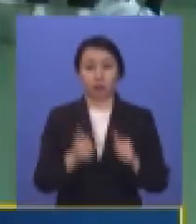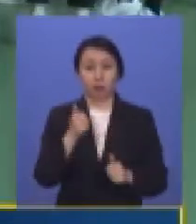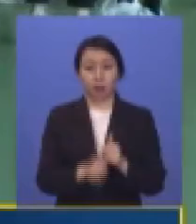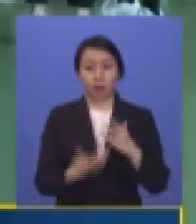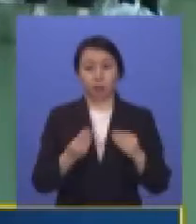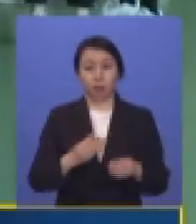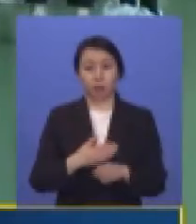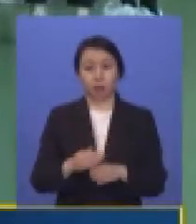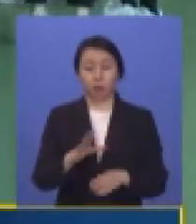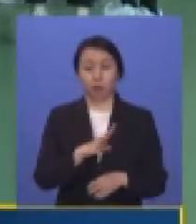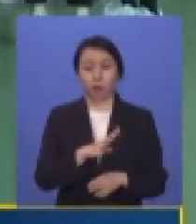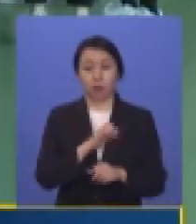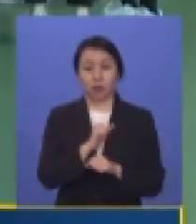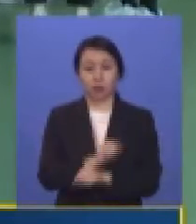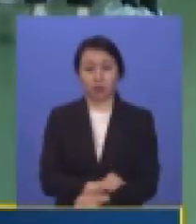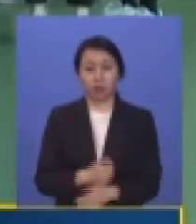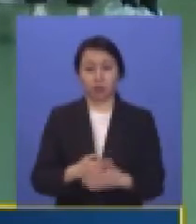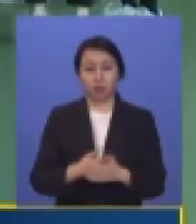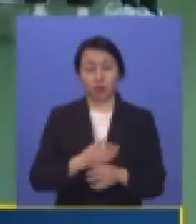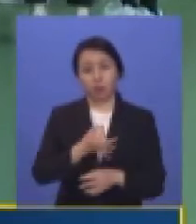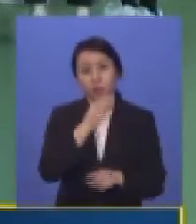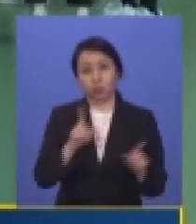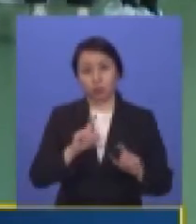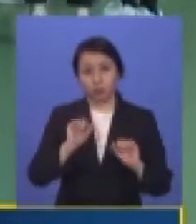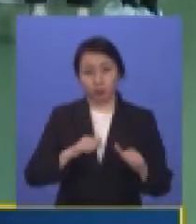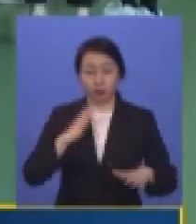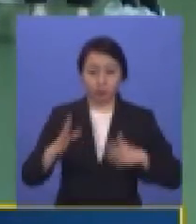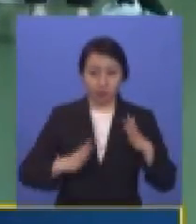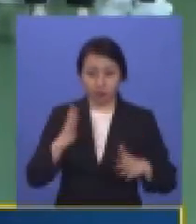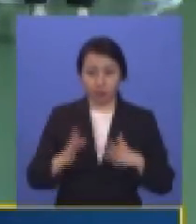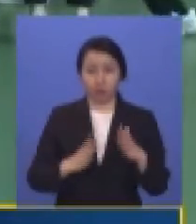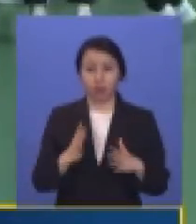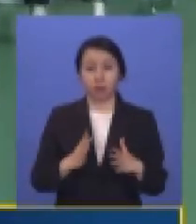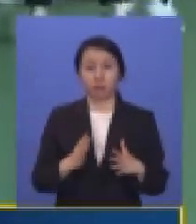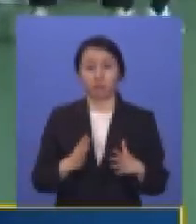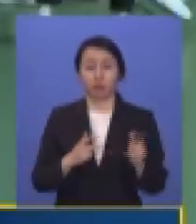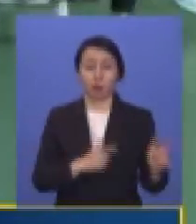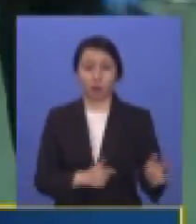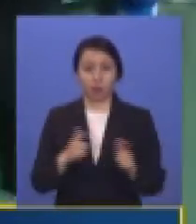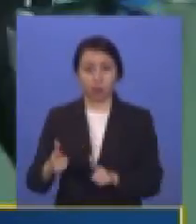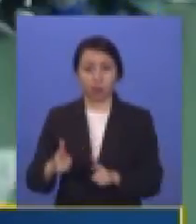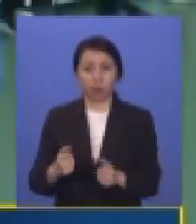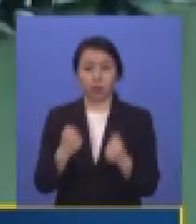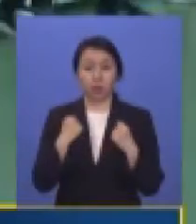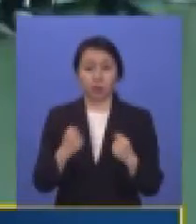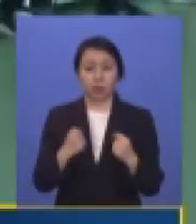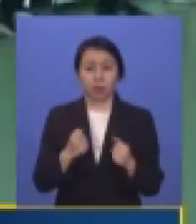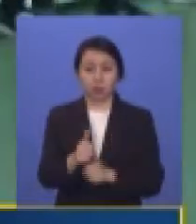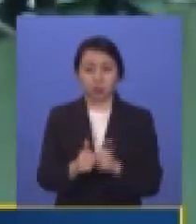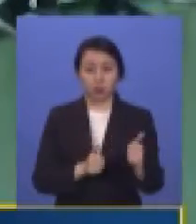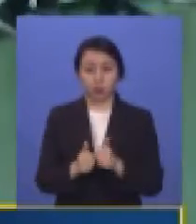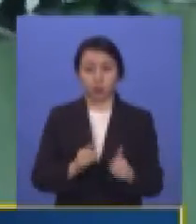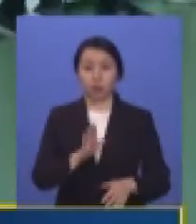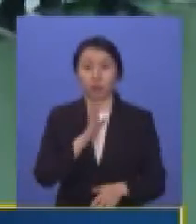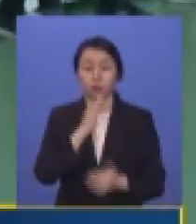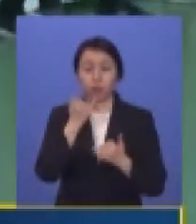уроков. Бывало, даже нас спускали с уроков пораньше, чтобы мы успели потренироваться и подготовиться к спартакиаде. Есть девочки, которые вообще